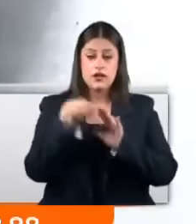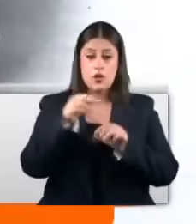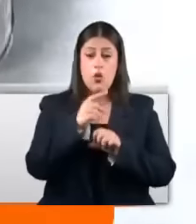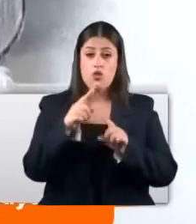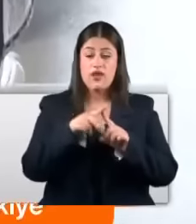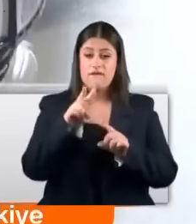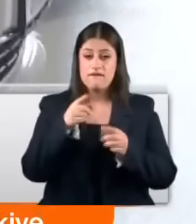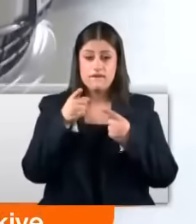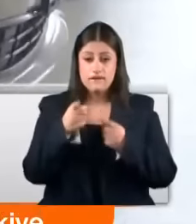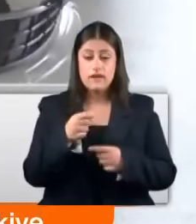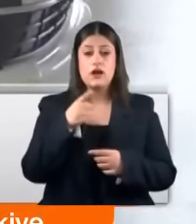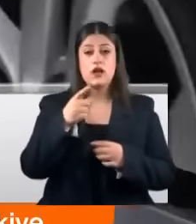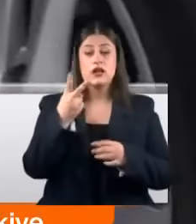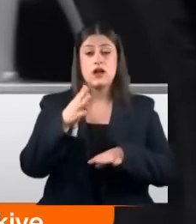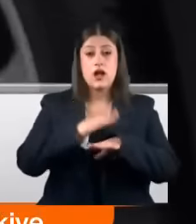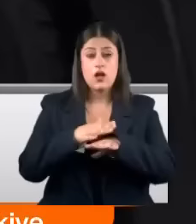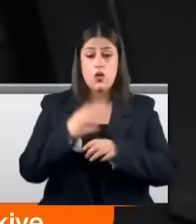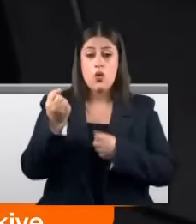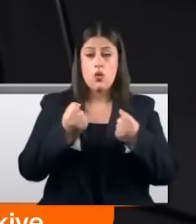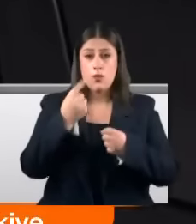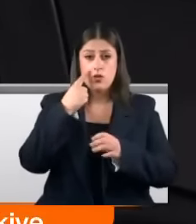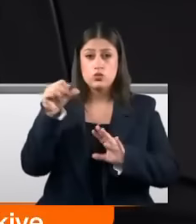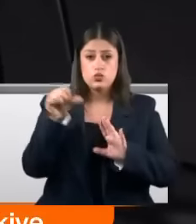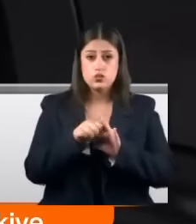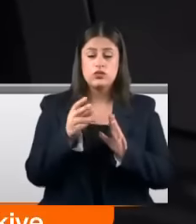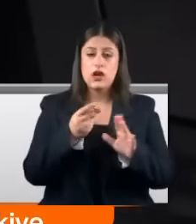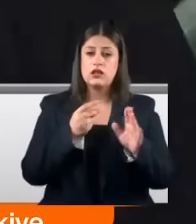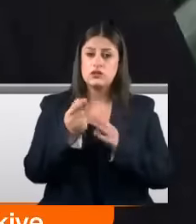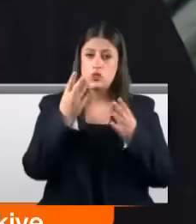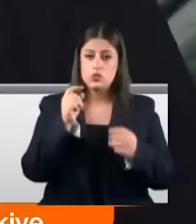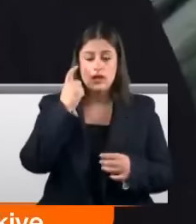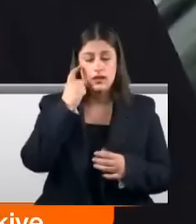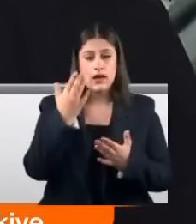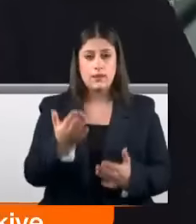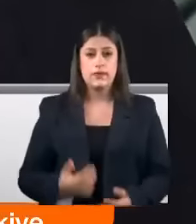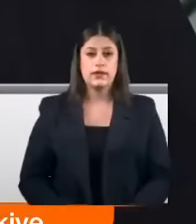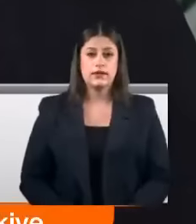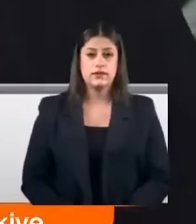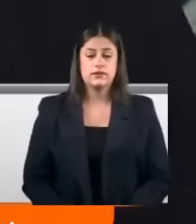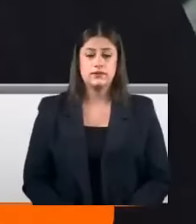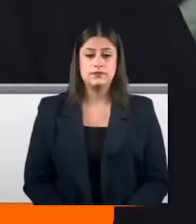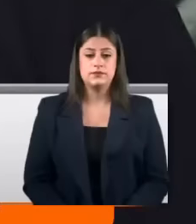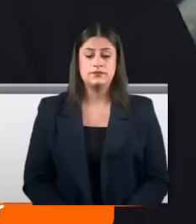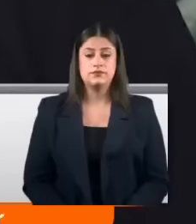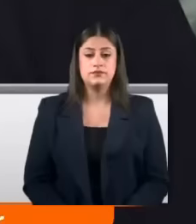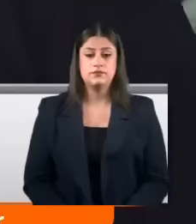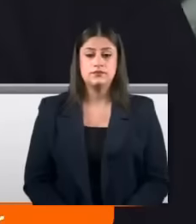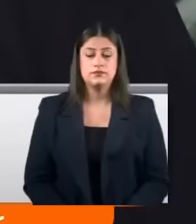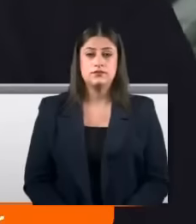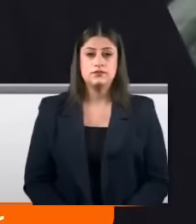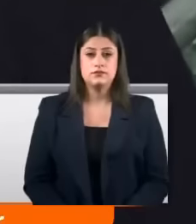özellikle ikinci el otomobil fiyatlarındaki düşüşü hızlandıracağı tahmin ediliyor. Diğer normal otomobillerde de ister istemez